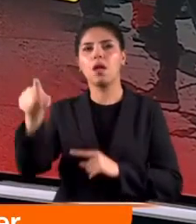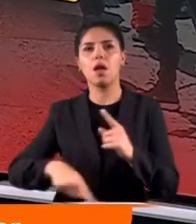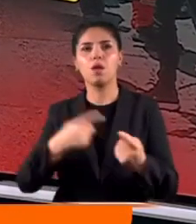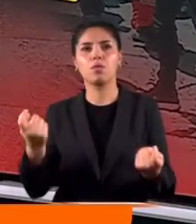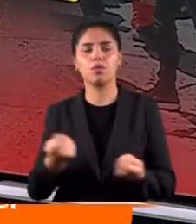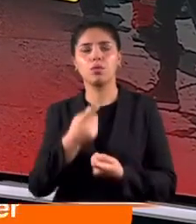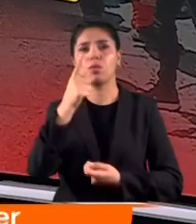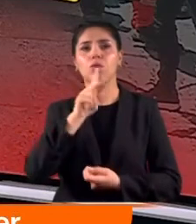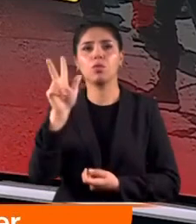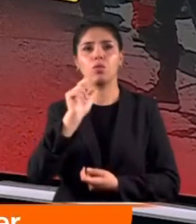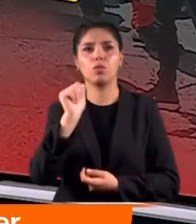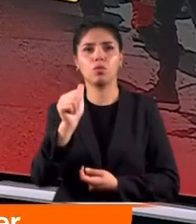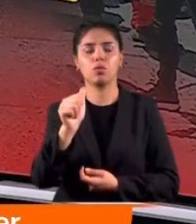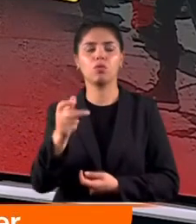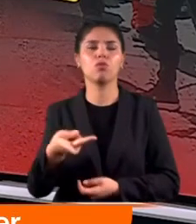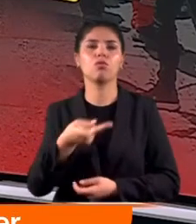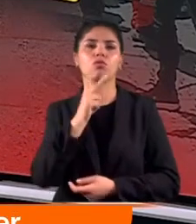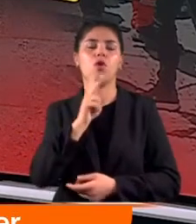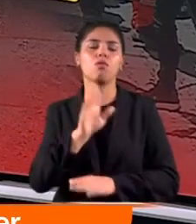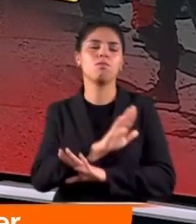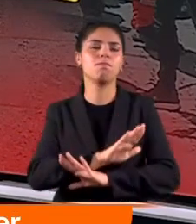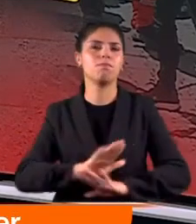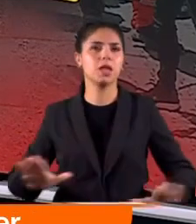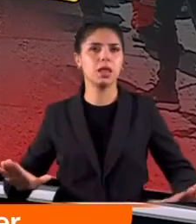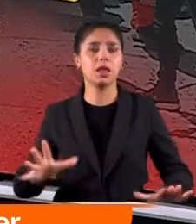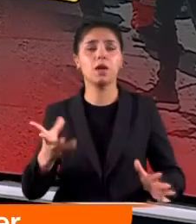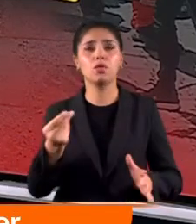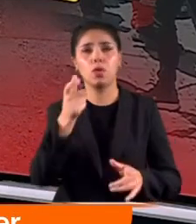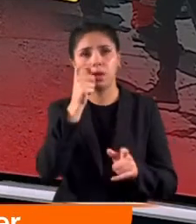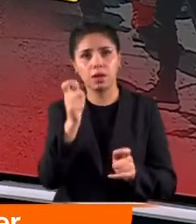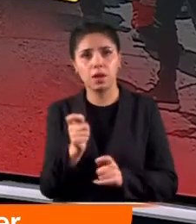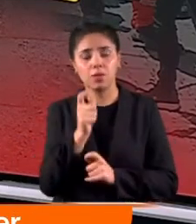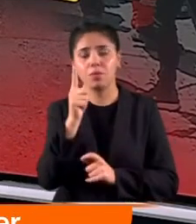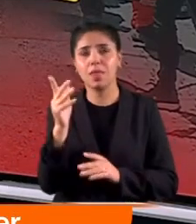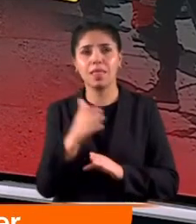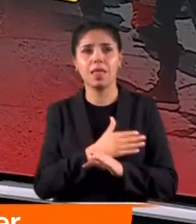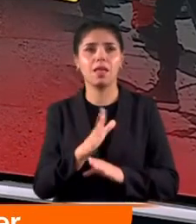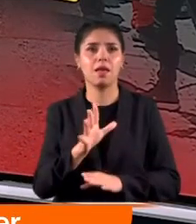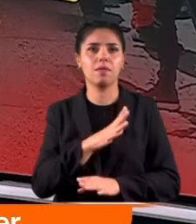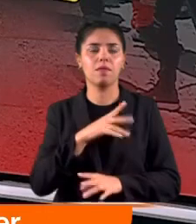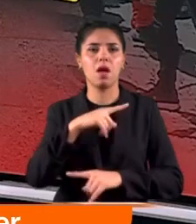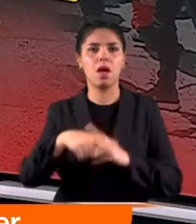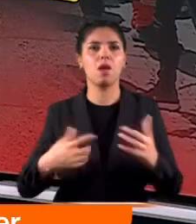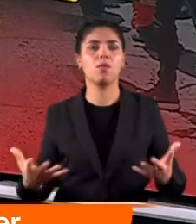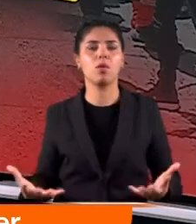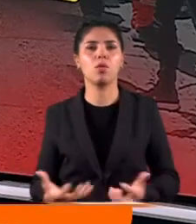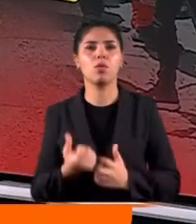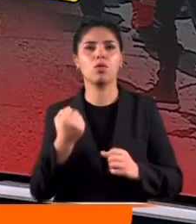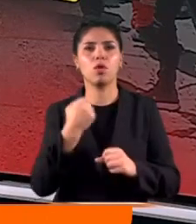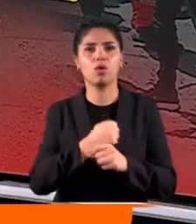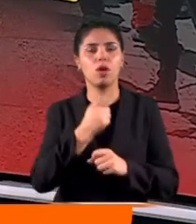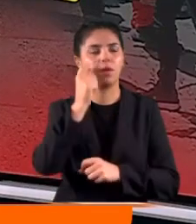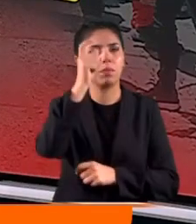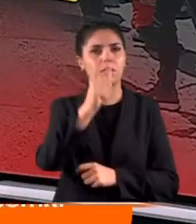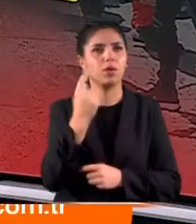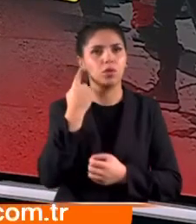çalışmaları 130. günde sonlandırıldı. Çok dikkat çekici bir gerekçe var bunun altında. Arama kurtarma görevlilerinden biri